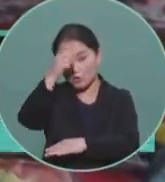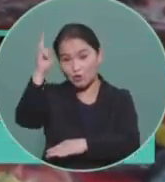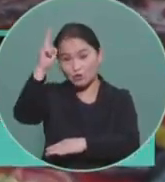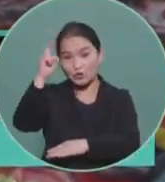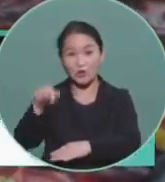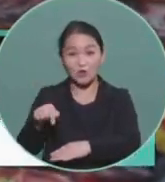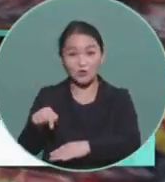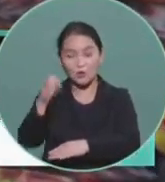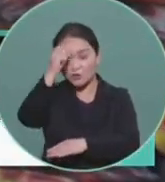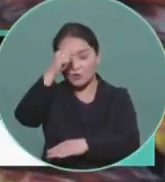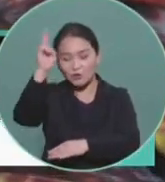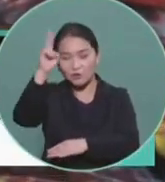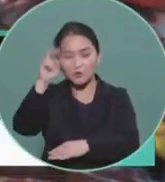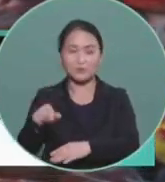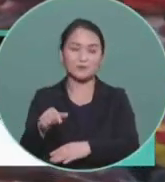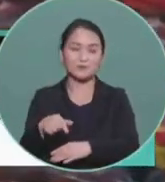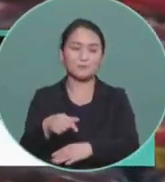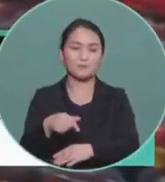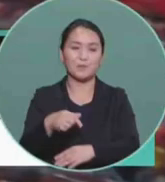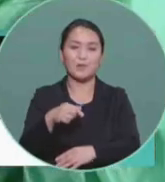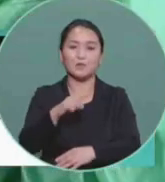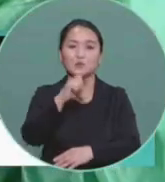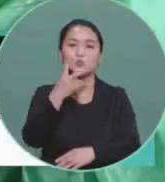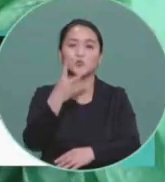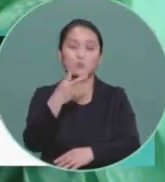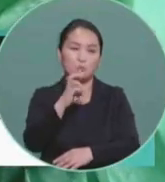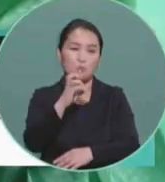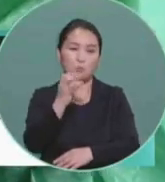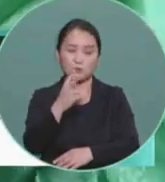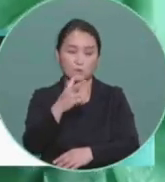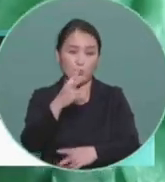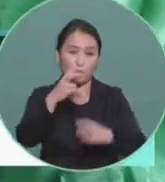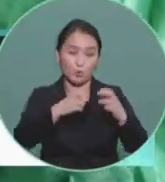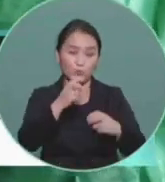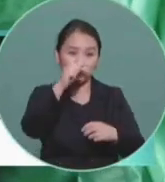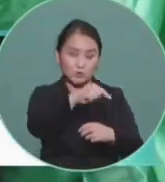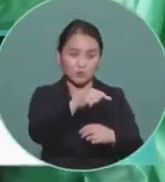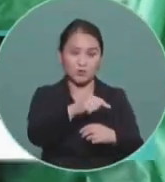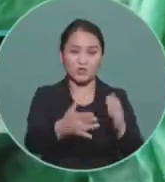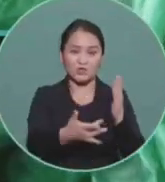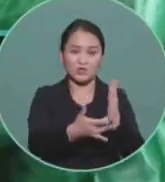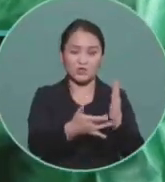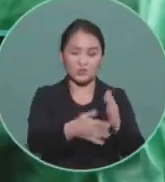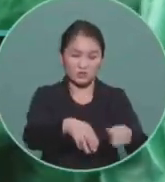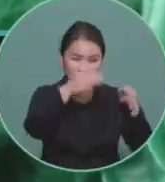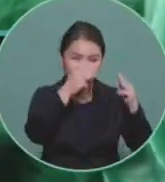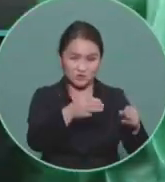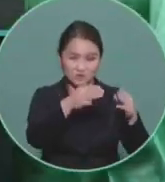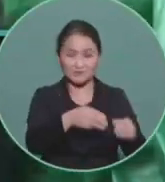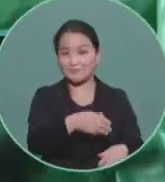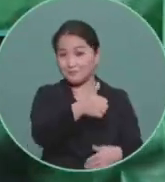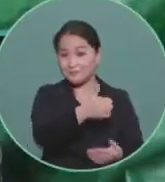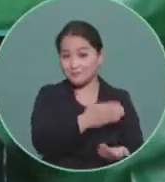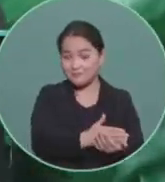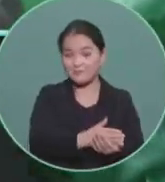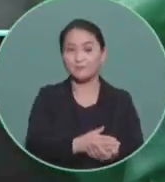исэн саяханд одоо тодхон санагдчихээн. Тэгээ зүүн бүсийн үйлдвэр бол технологи маш том шийдэлтэй. Цэвэр